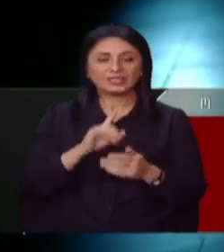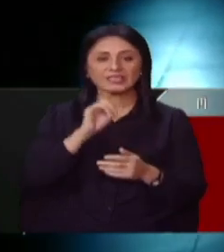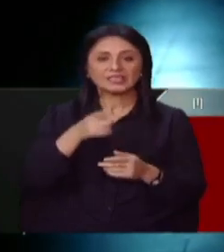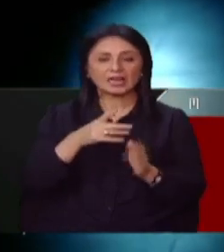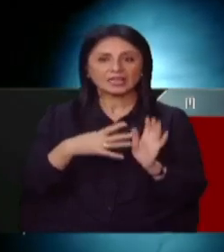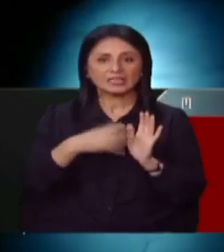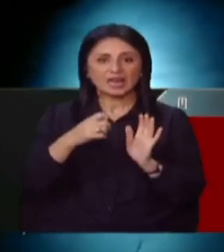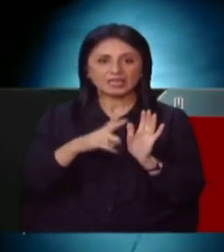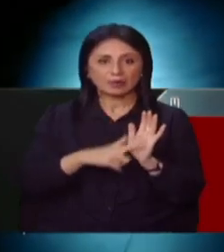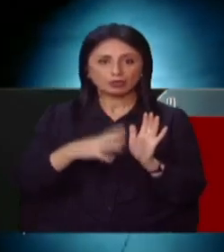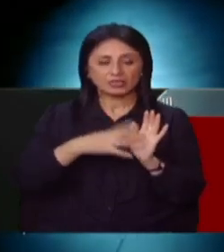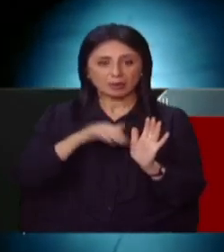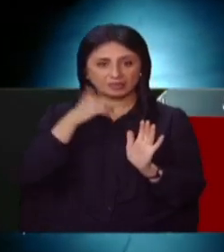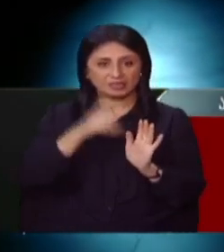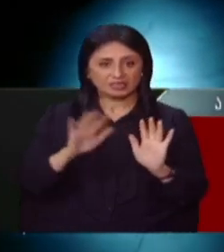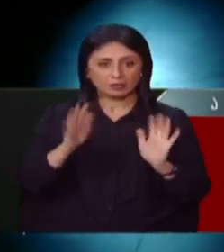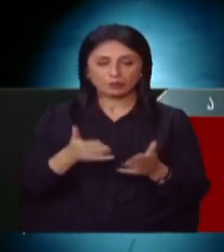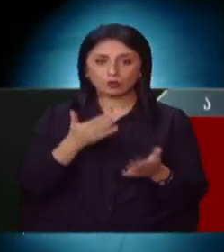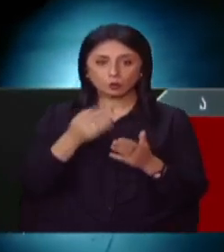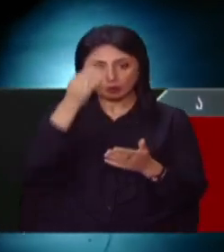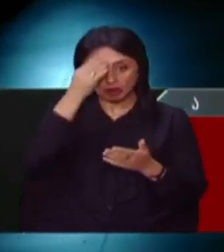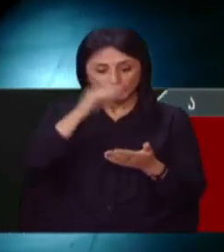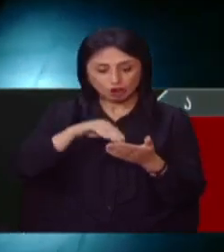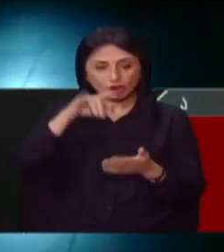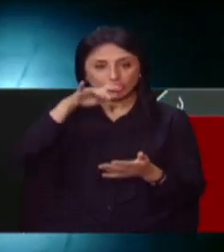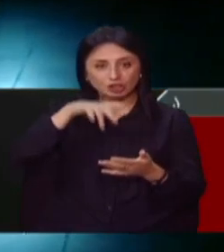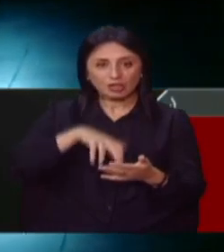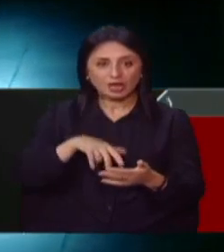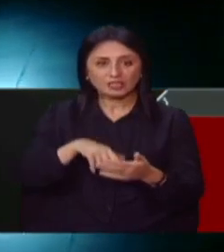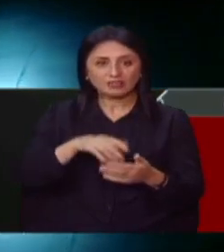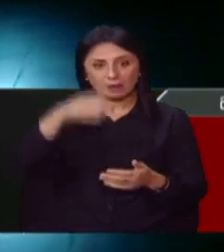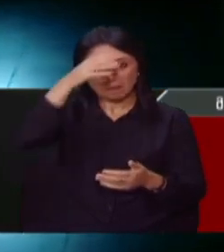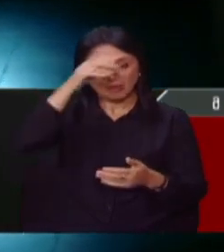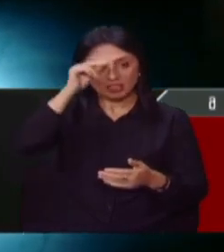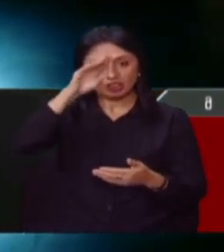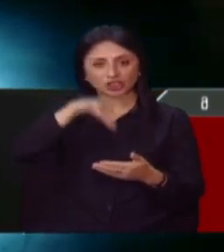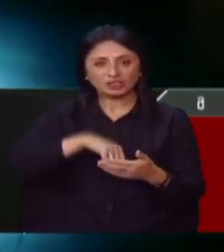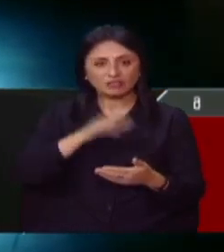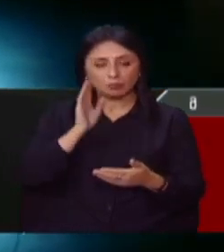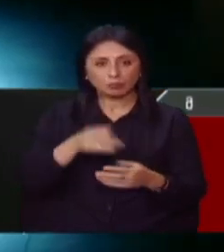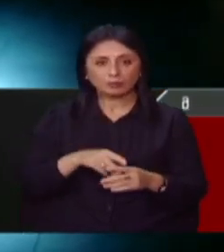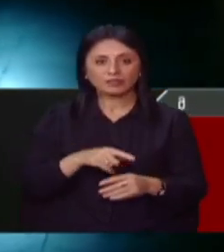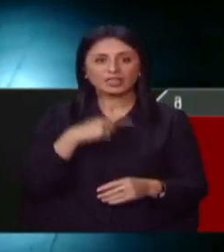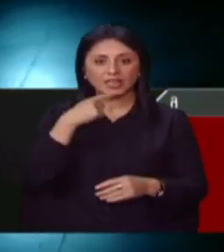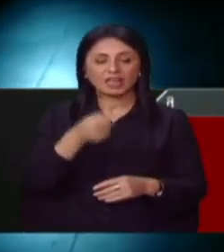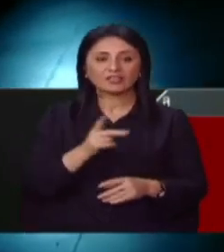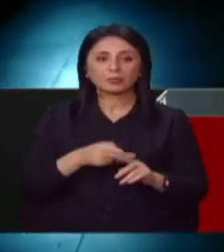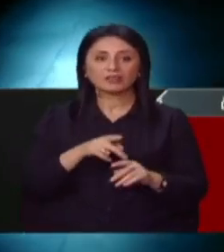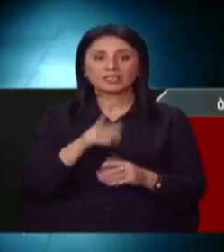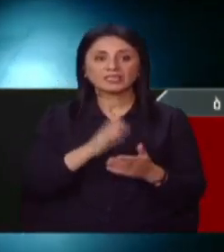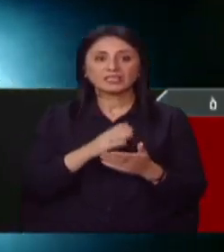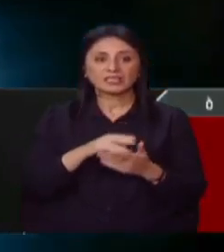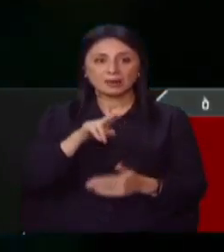ეს 979 წელს მოხდა თუმცა შინაარსი როგორც გითხარით მეცნიერებს შესასწავლი აქვს თუმცა გეტყვით იმას რომ ეს